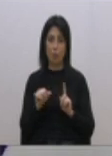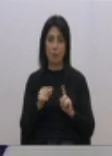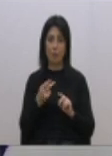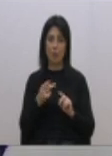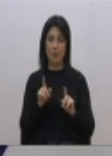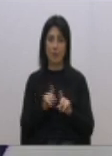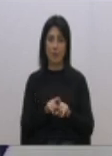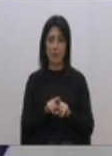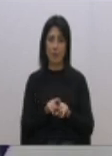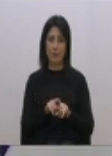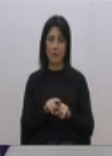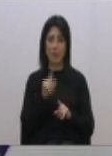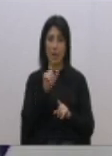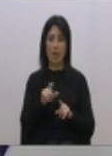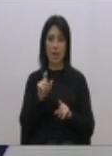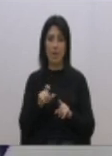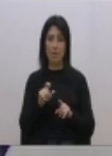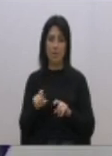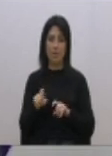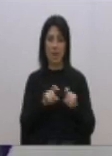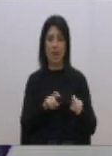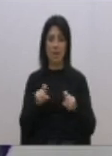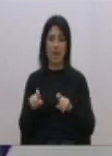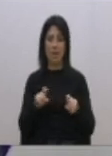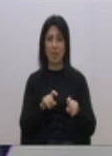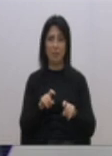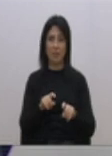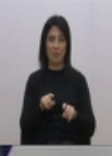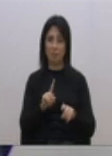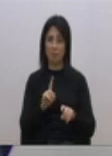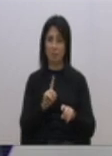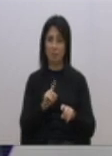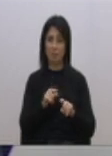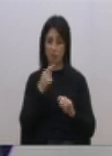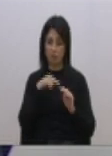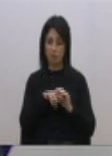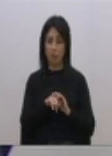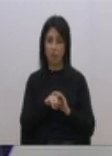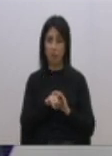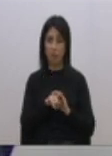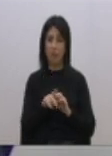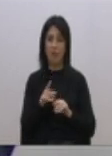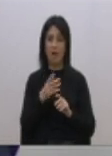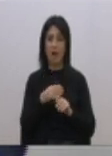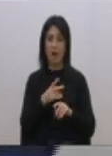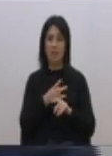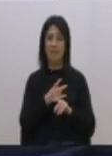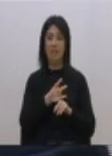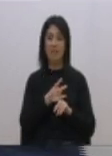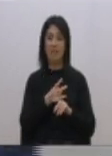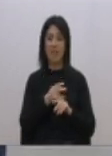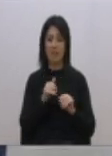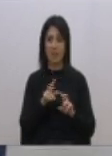ვთქვათ, ადამიანების გადაადგილების კონტექსტში. Ეს არის ვერაგული